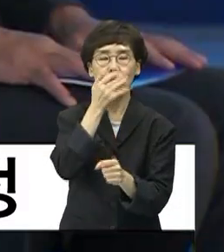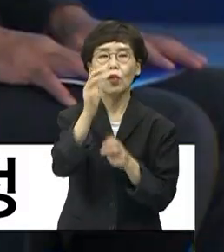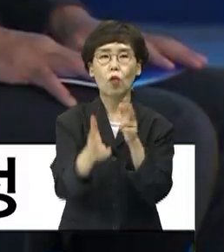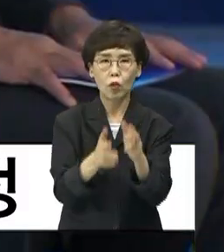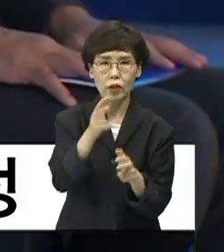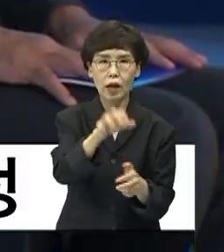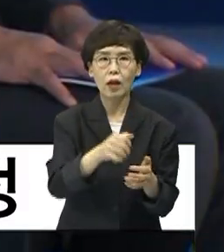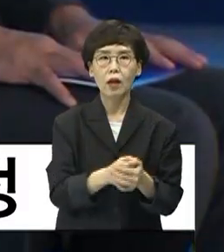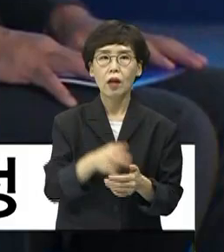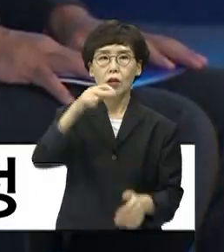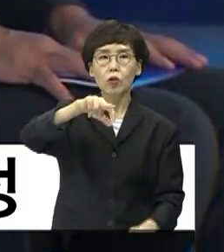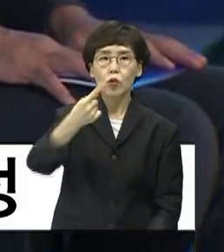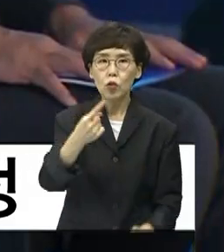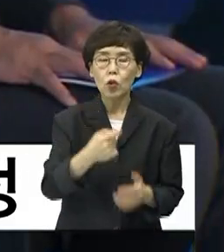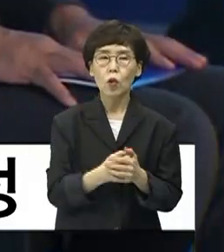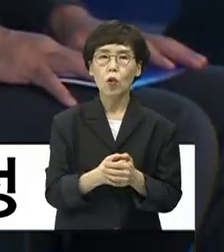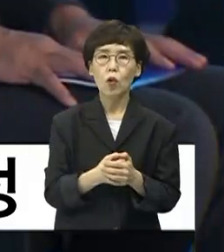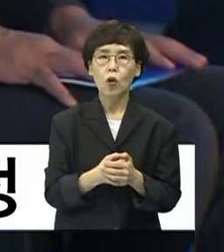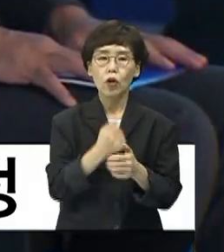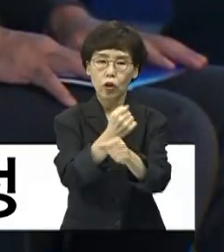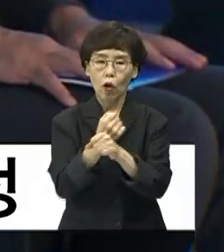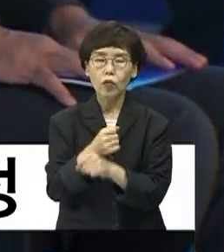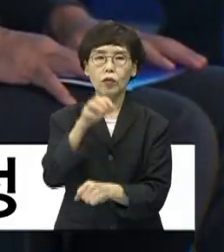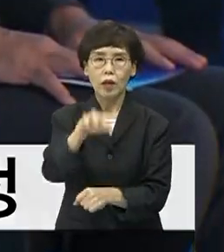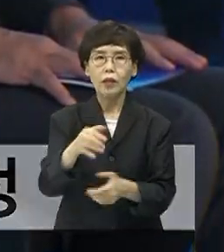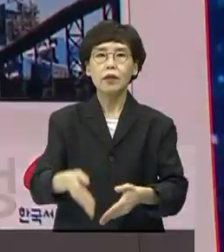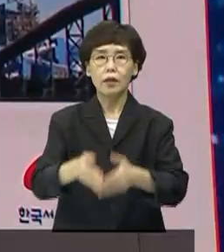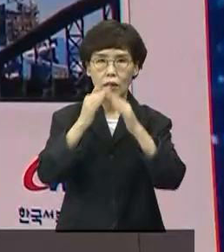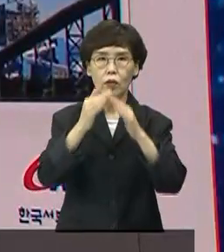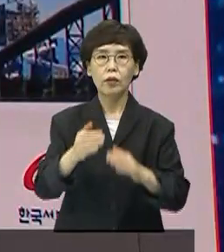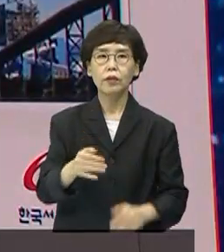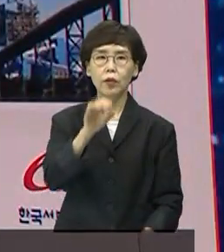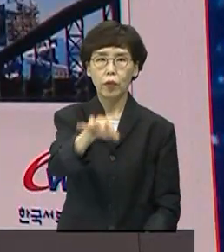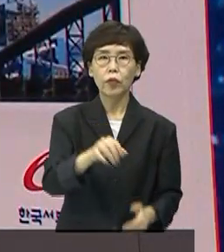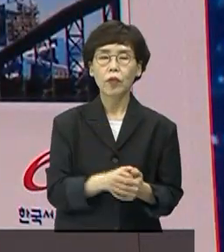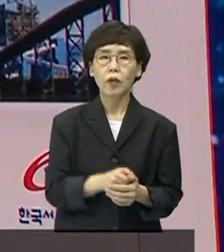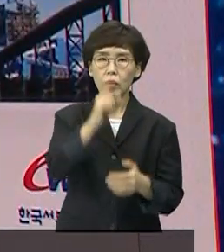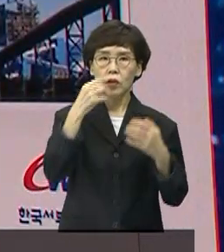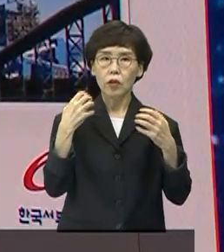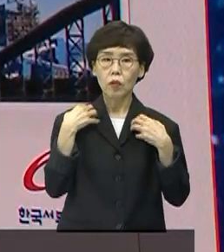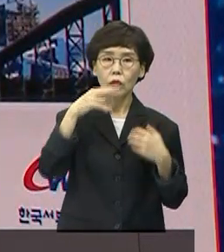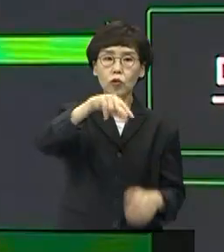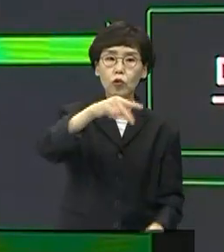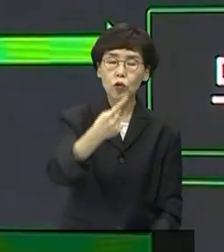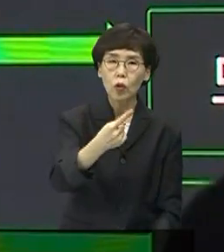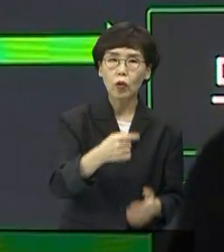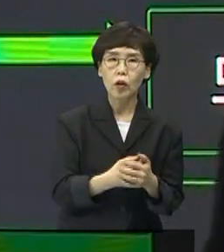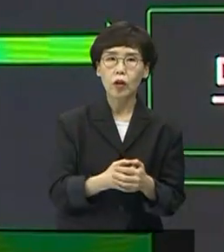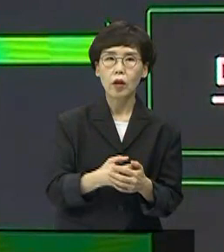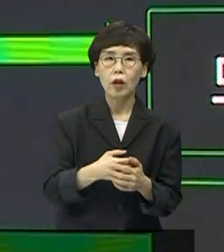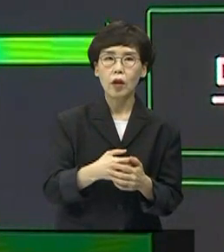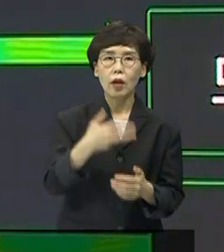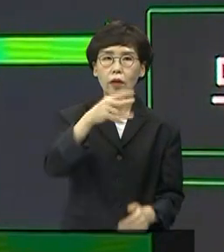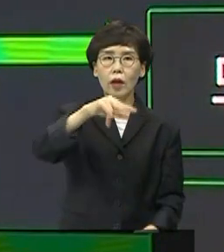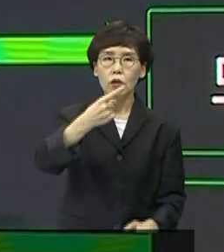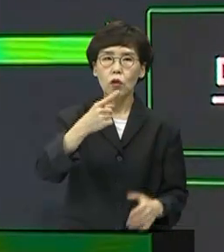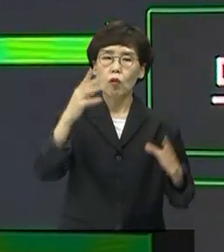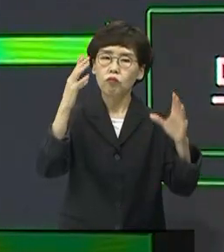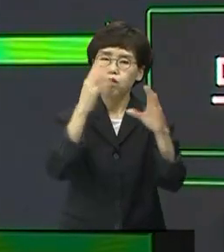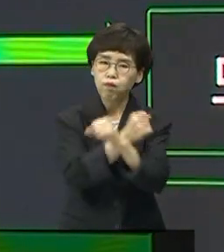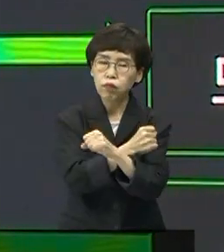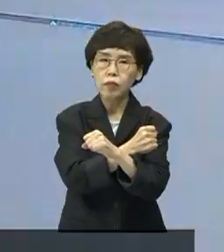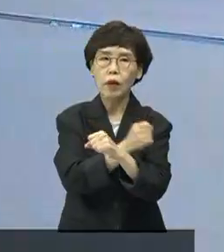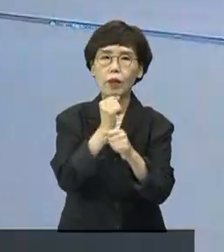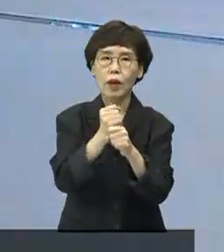공장과 수소연료전지 연구단지가 들어설 예정입니다. 정부는 수소를 탄소중립을 이끌 차세대